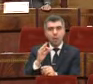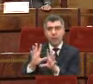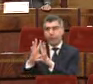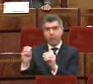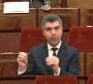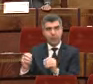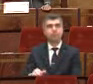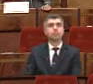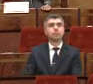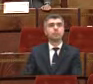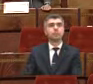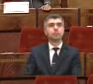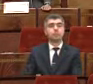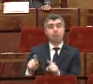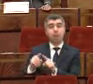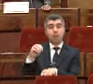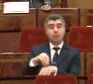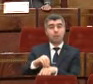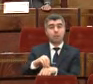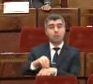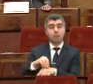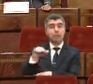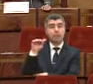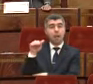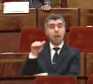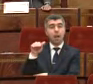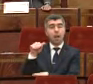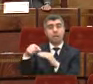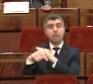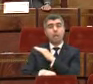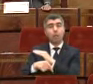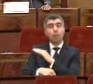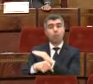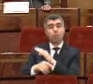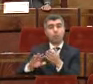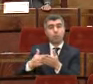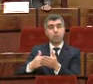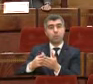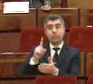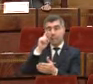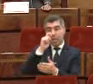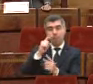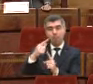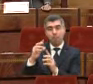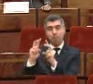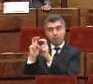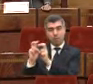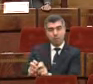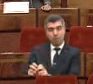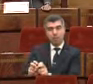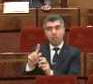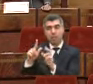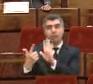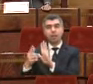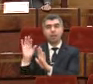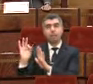سي جنوب ديال بوجدور تراجع المنتوج ديالو ب 17% نتيجه الضغط، ما كاينش هذاك لو غولمون اللي كنتو وعدتوا به، ما